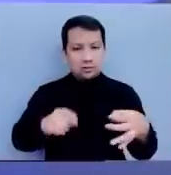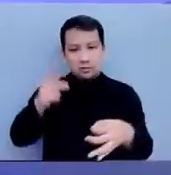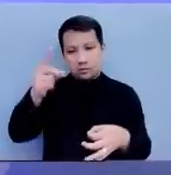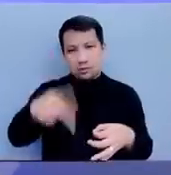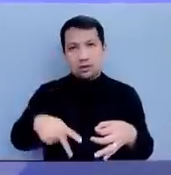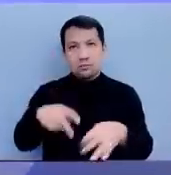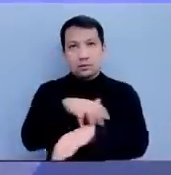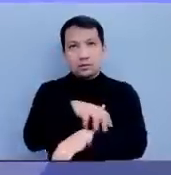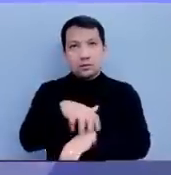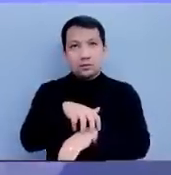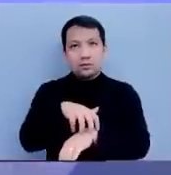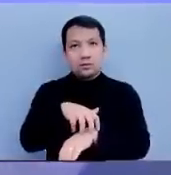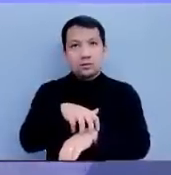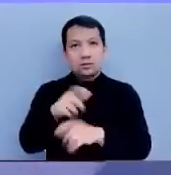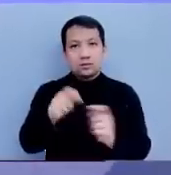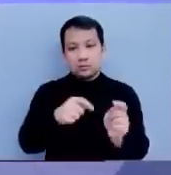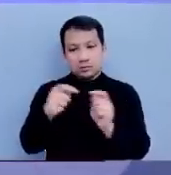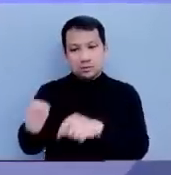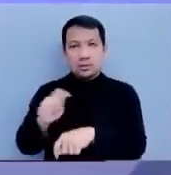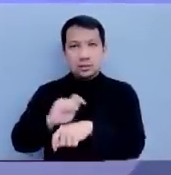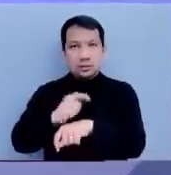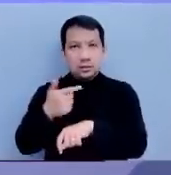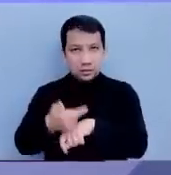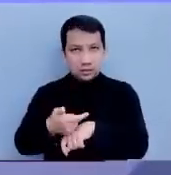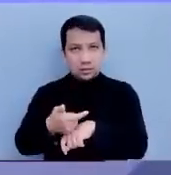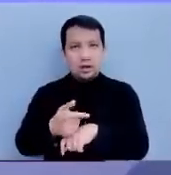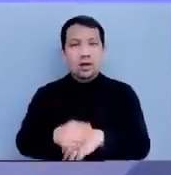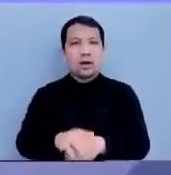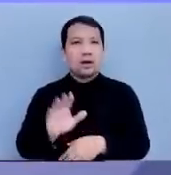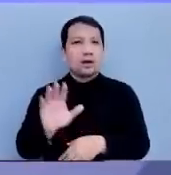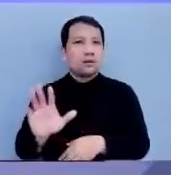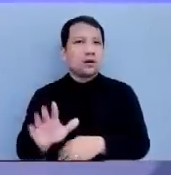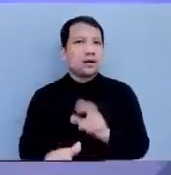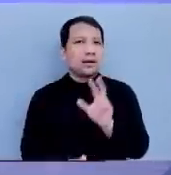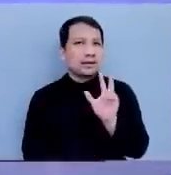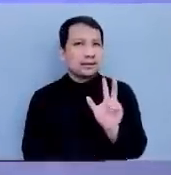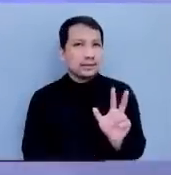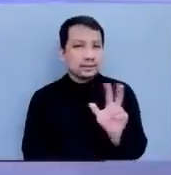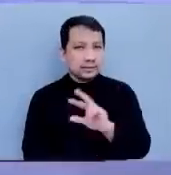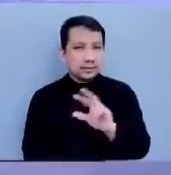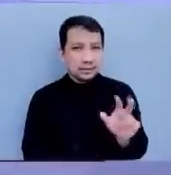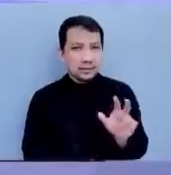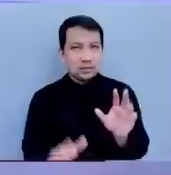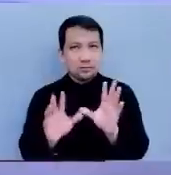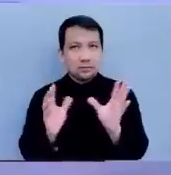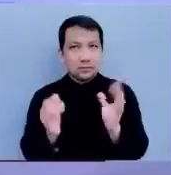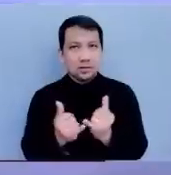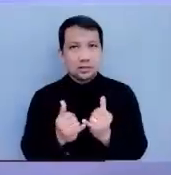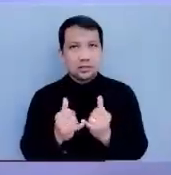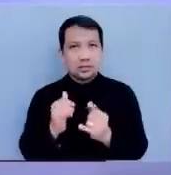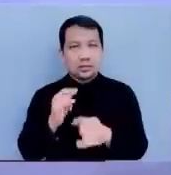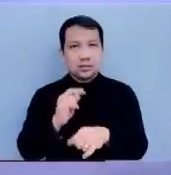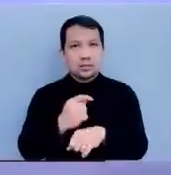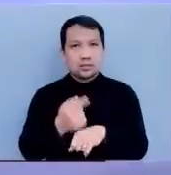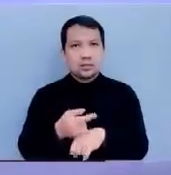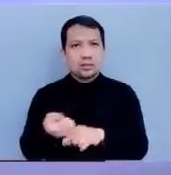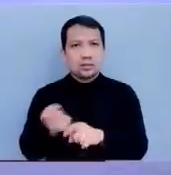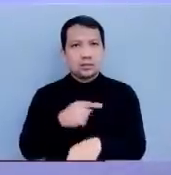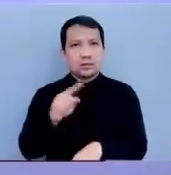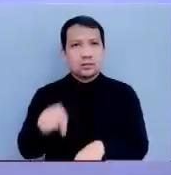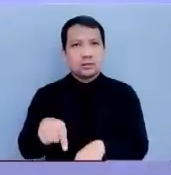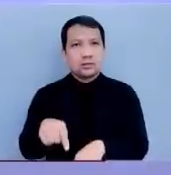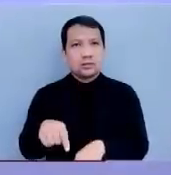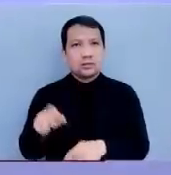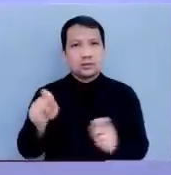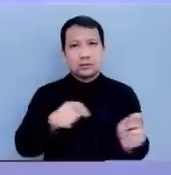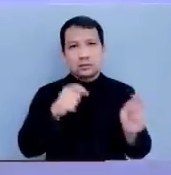Makati at paglipat ito sa Taguig City. 33 po ang barangay ng Makati at 10 niyan ay ang